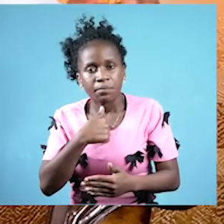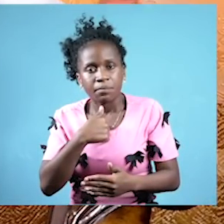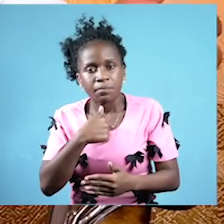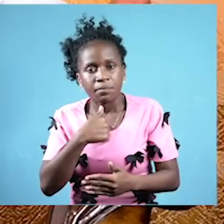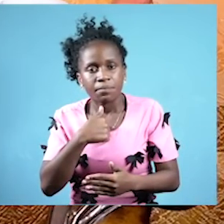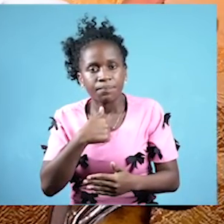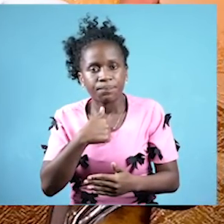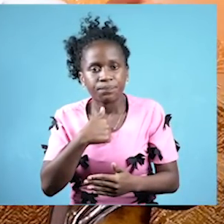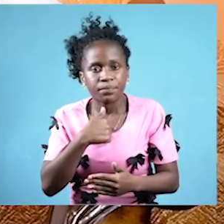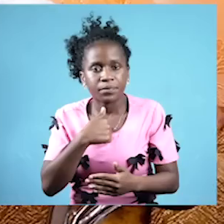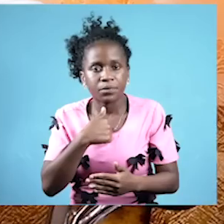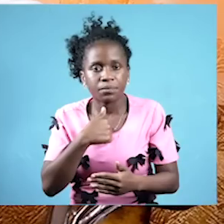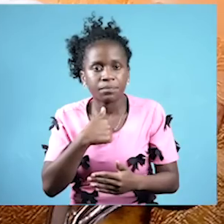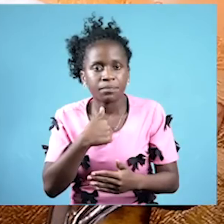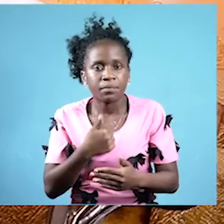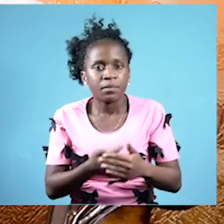nimetoka kwenye